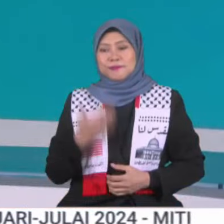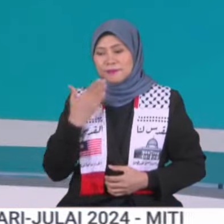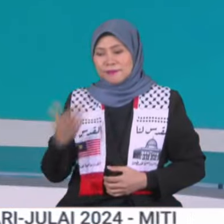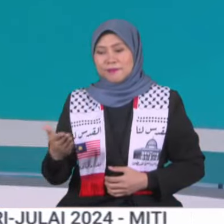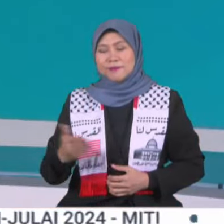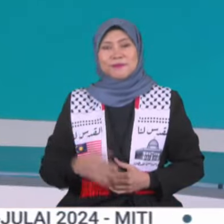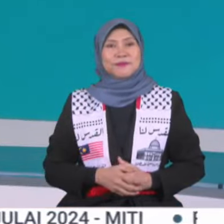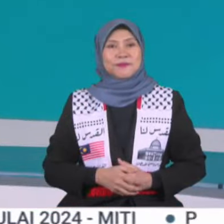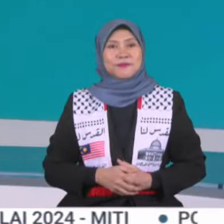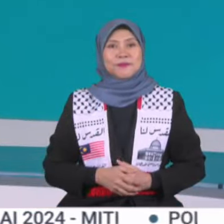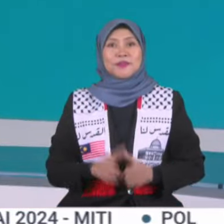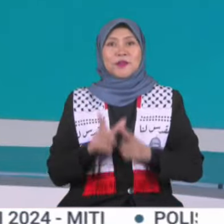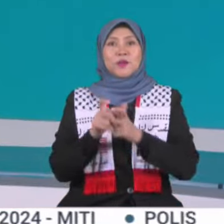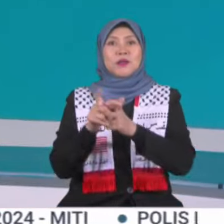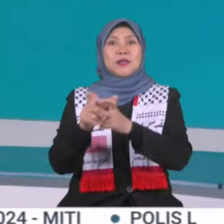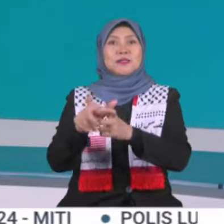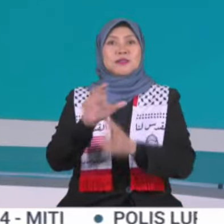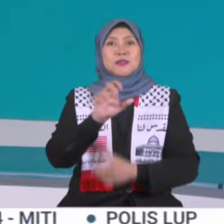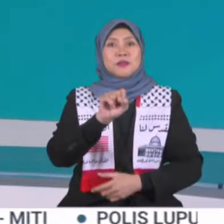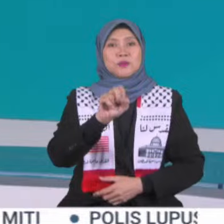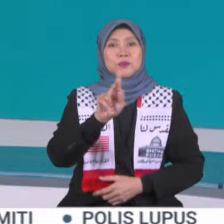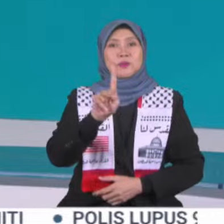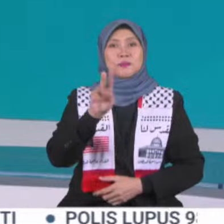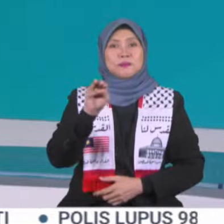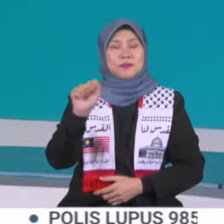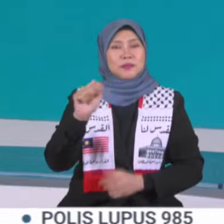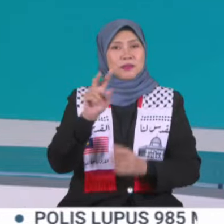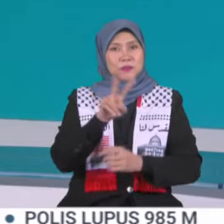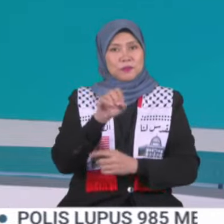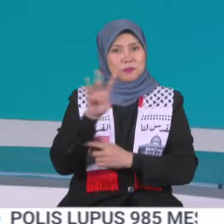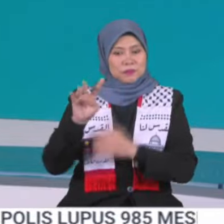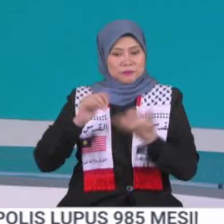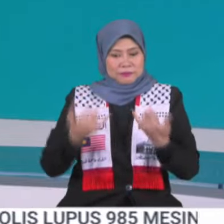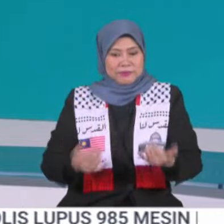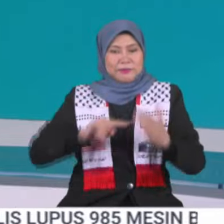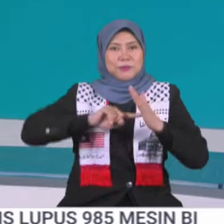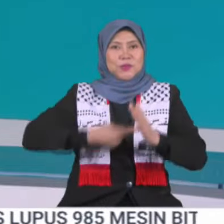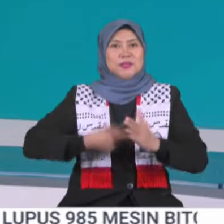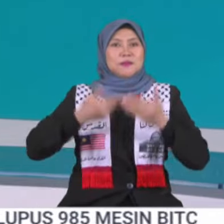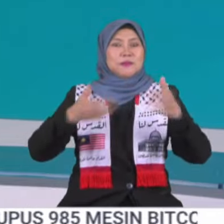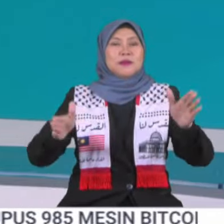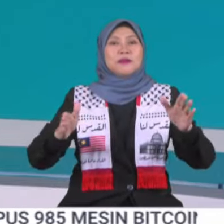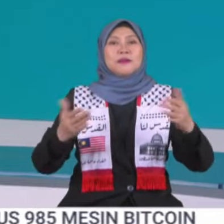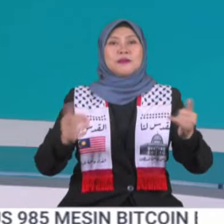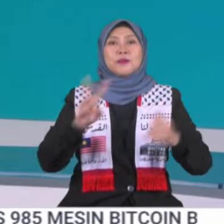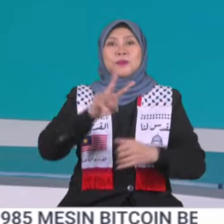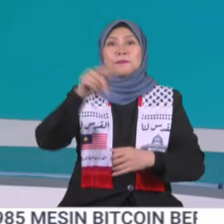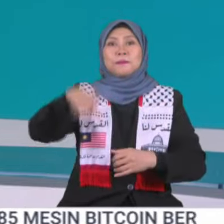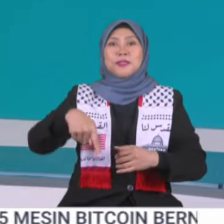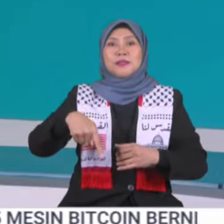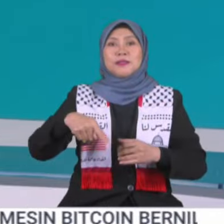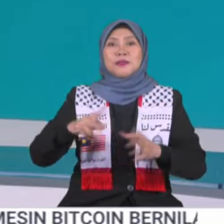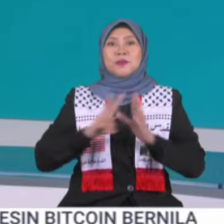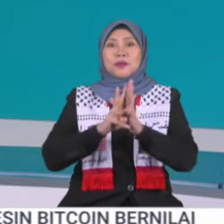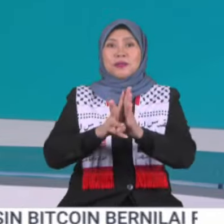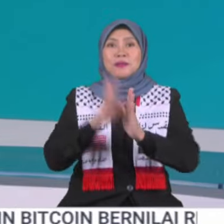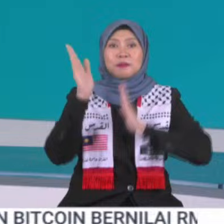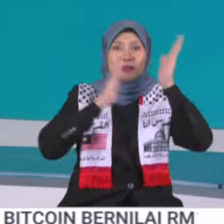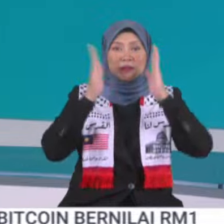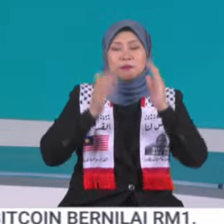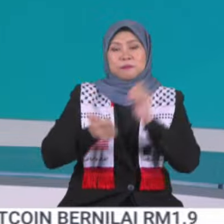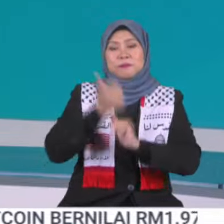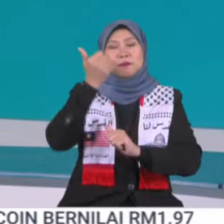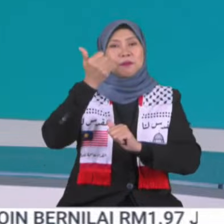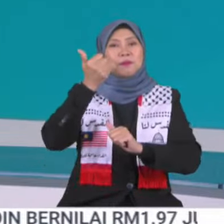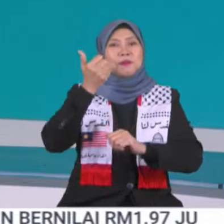Baik, terima kasih Tina. Olahraga Sukma 2024 membuka tirainya hari ini dengan Wilayah Persekutuan muncul kontingen pertama meraih